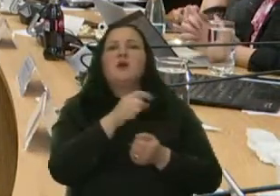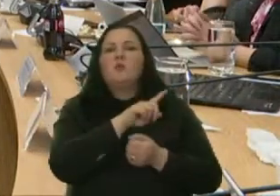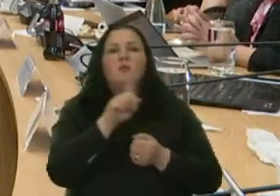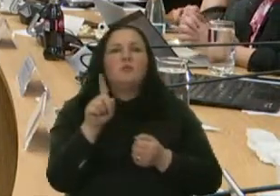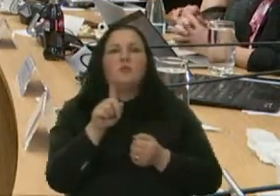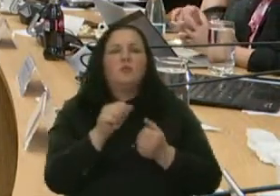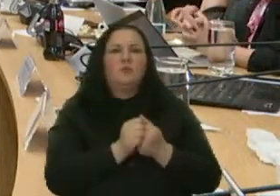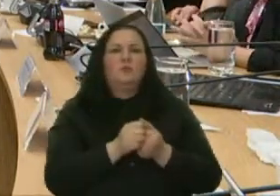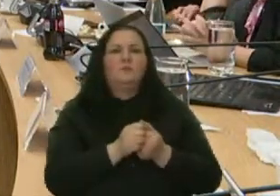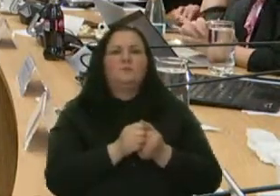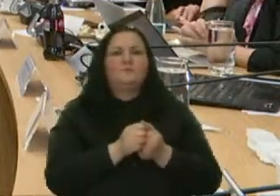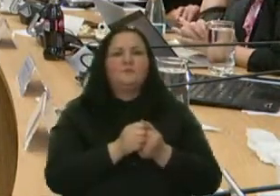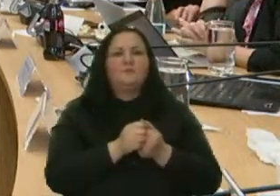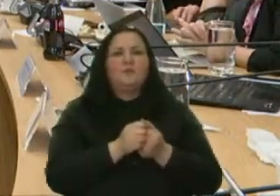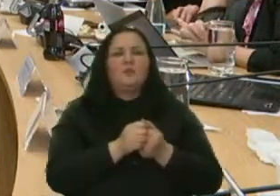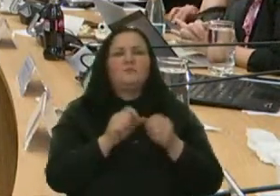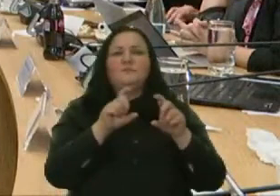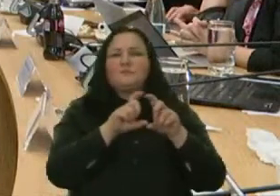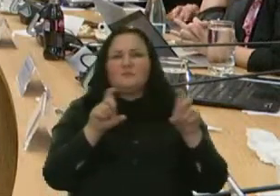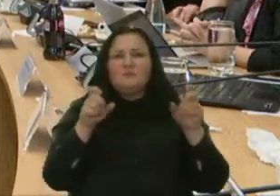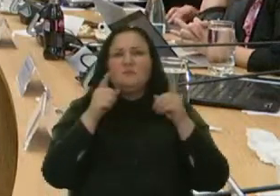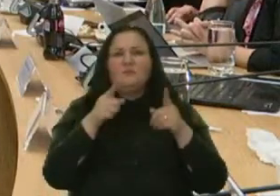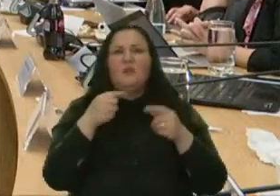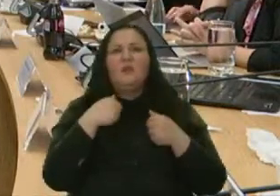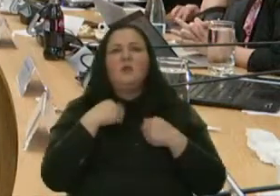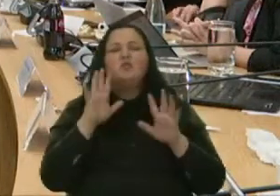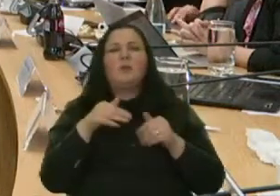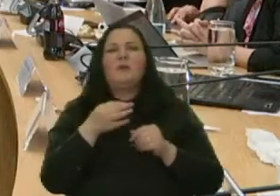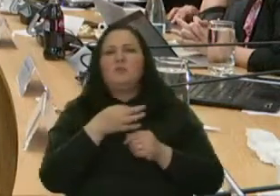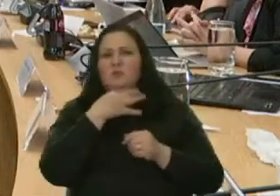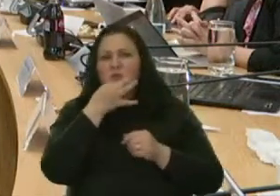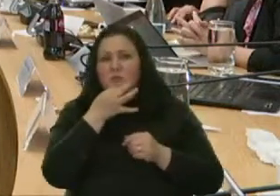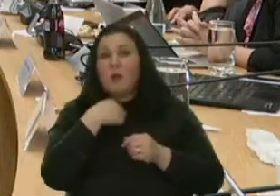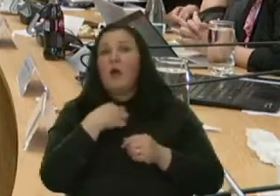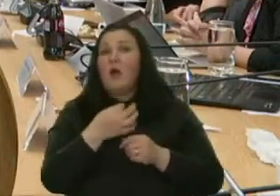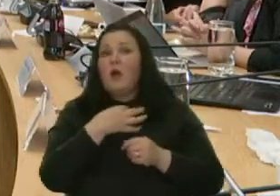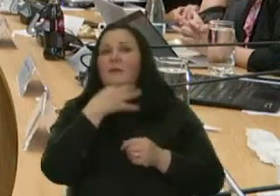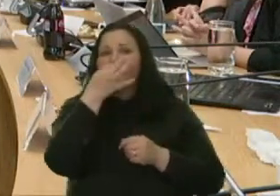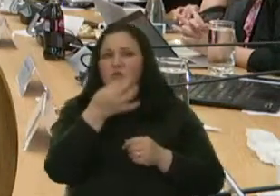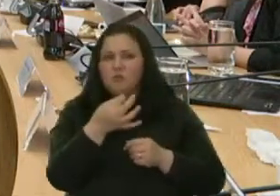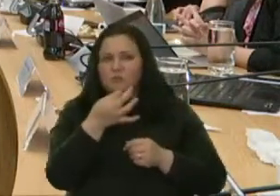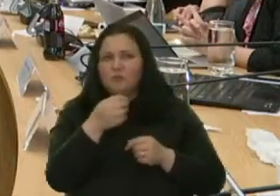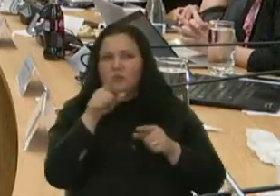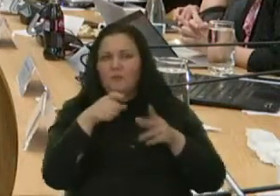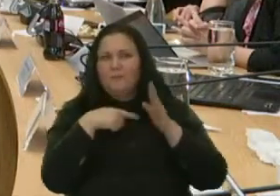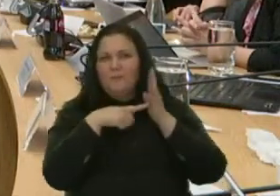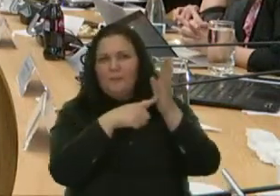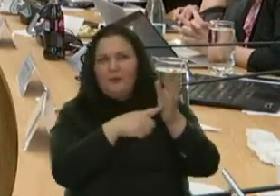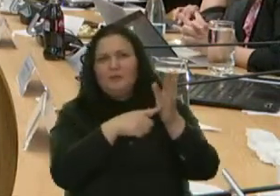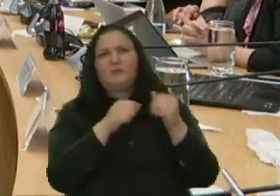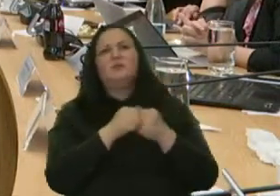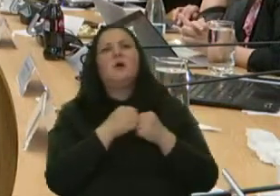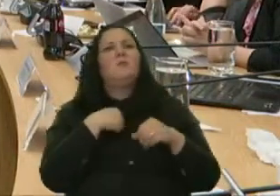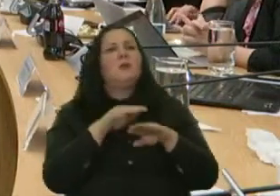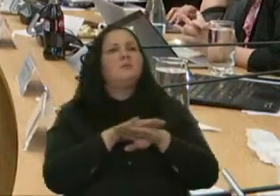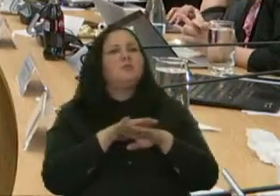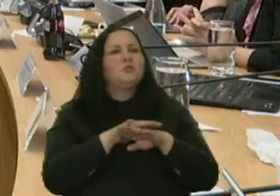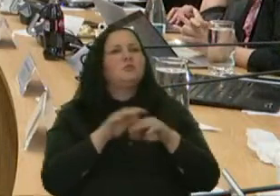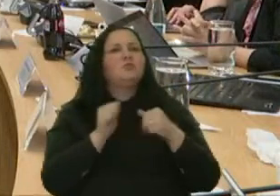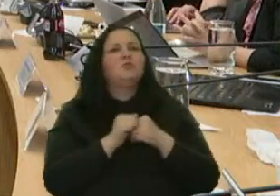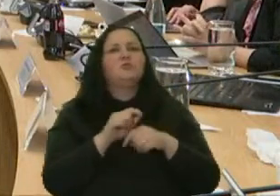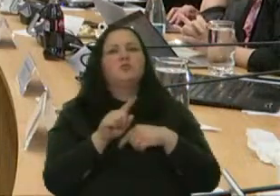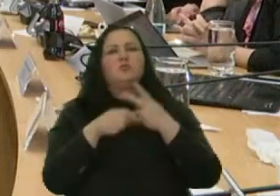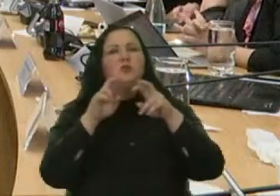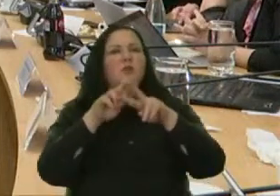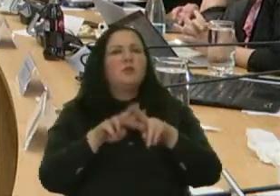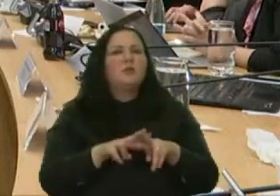nu de altă de altă natură de aceea eu ce am avut de spus Am spus în această prezentare mea cam lungă și mi am cerut scuze în rest